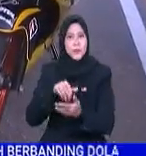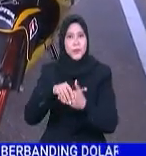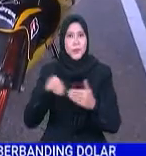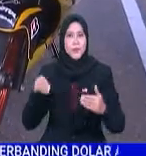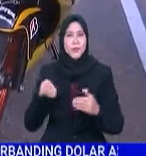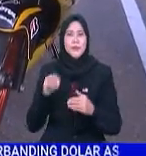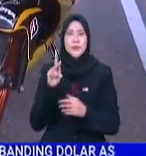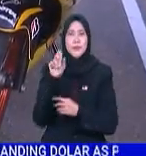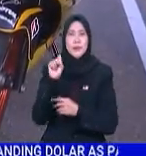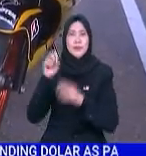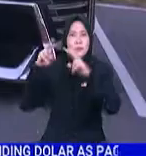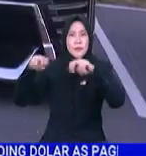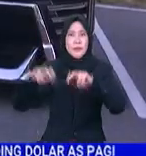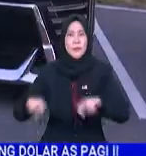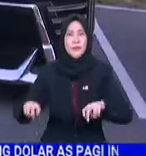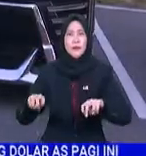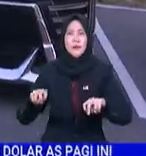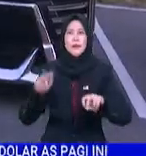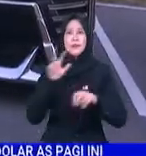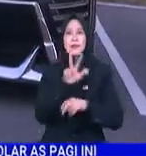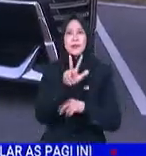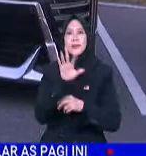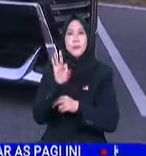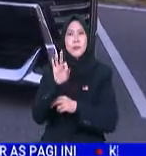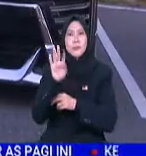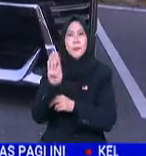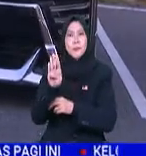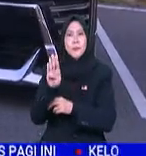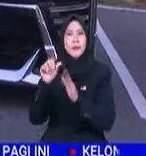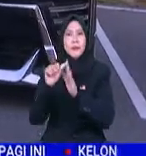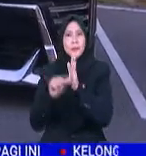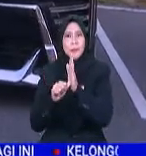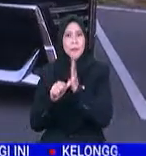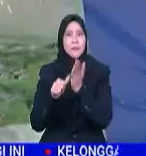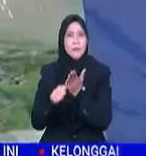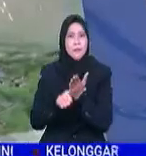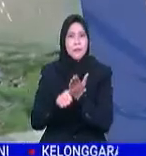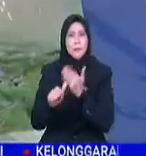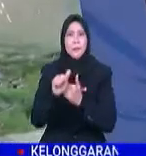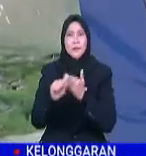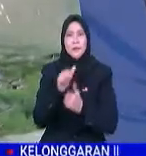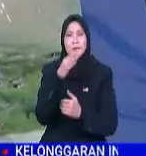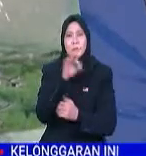RM389,000. Kes disiasat mengikut Seksyen 39B Akta Dadah Berbahaya